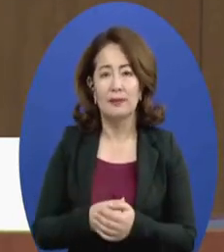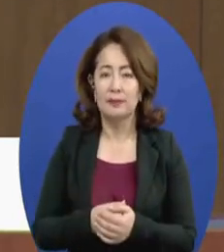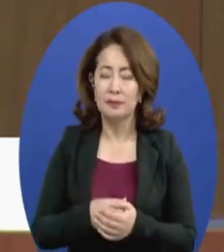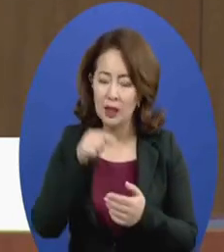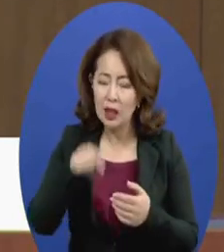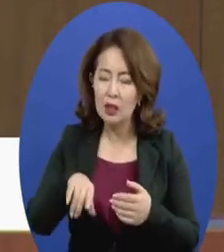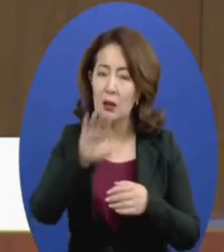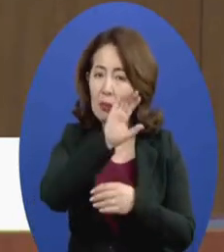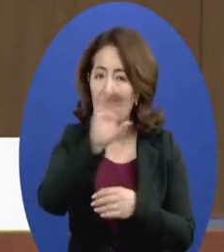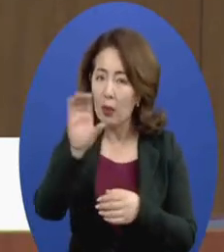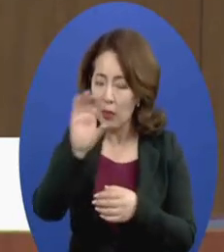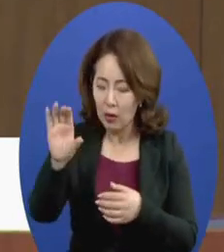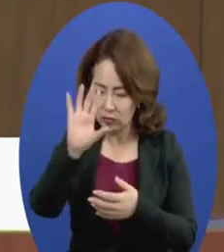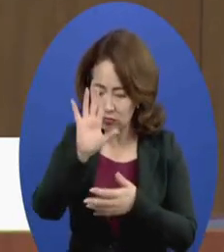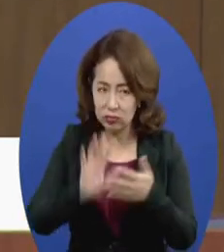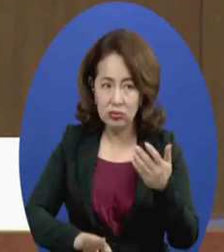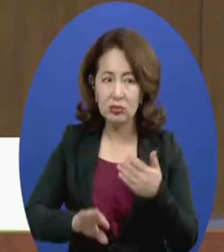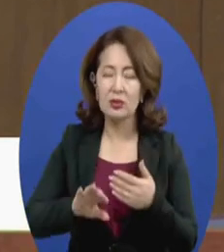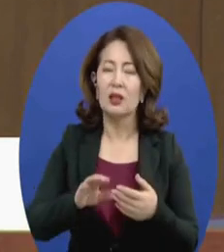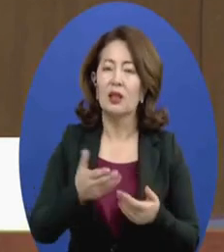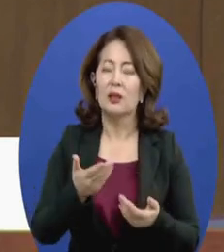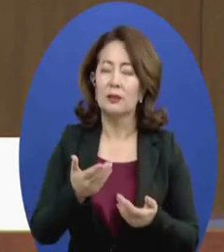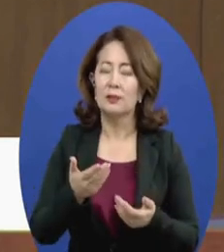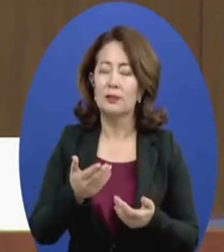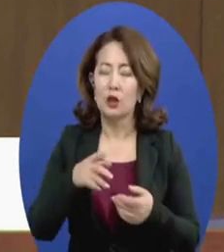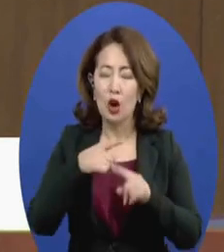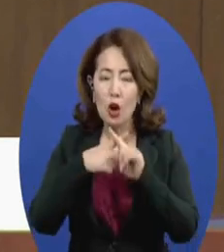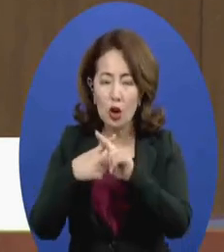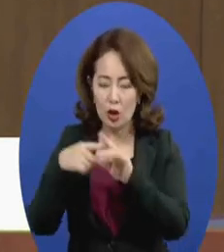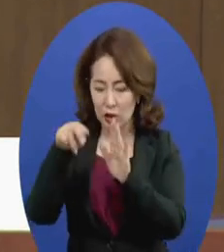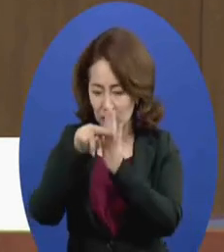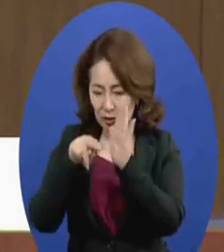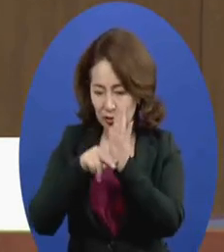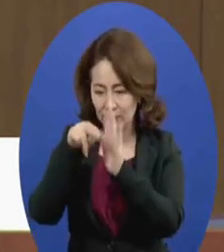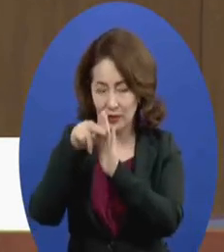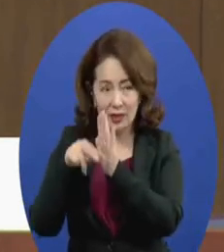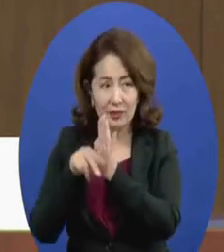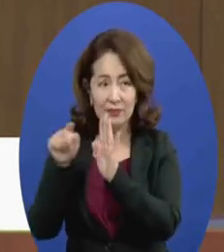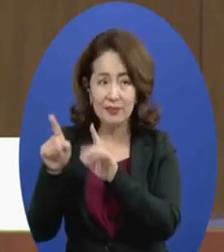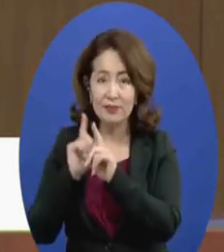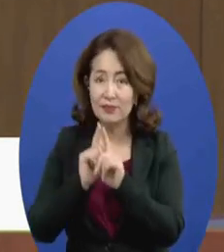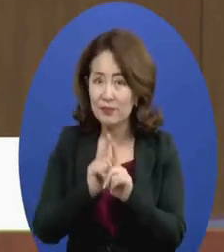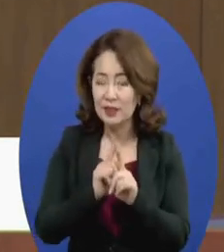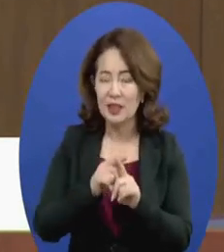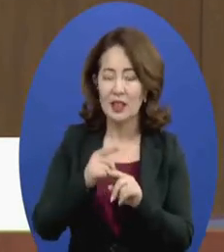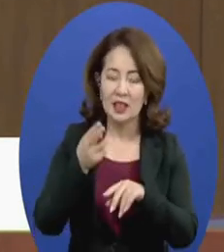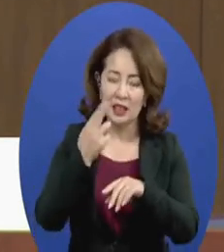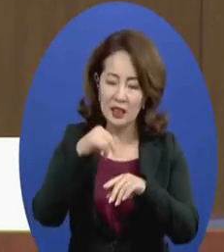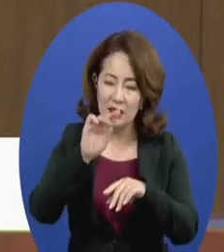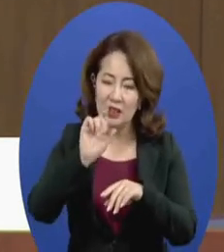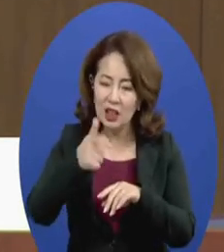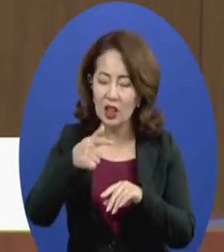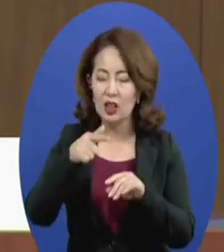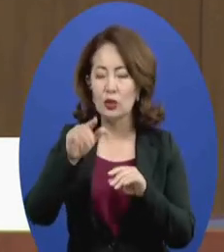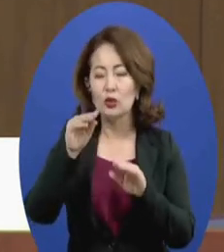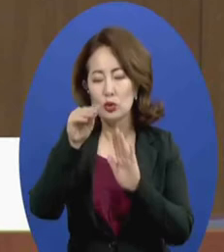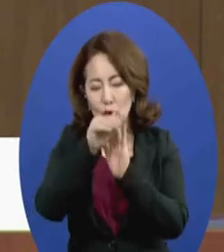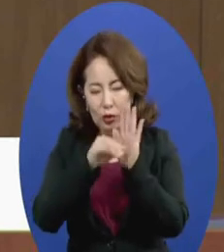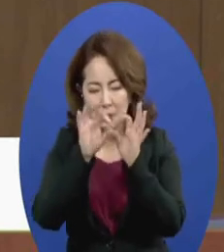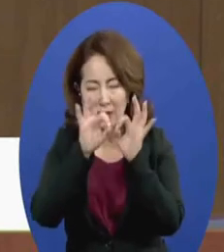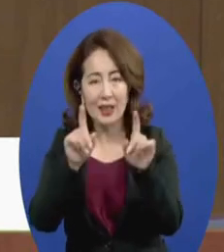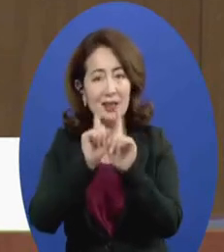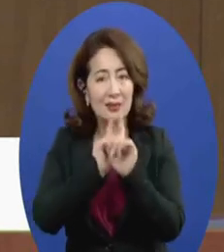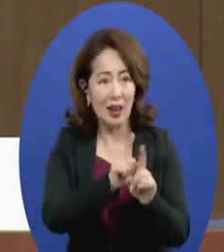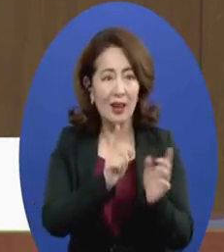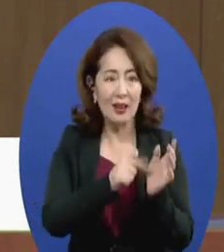Энэ байгууллагууд, энэ аж ахуй нэгжүүд одоо энэ 20 цагийн дэглэмийн үеийн энэ дэг журыг маш сайн сахих хэрэгтэй. Маш сайн